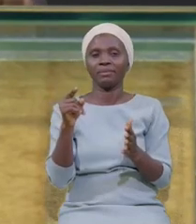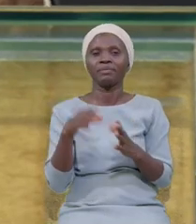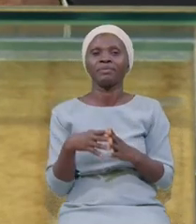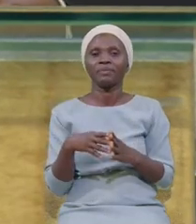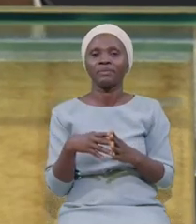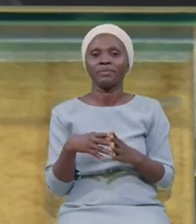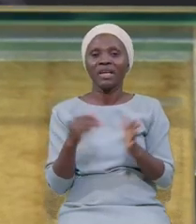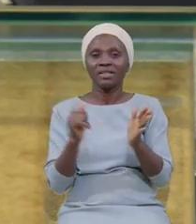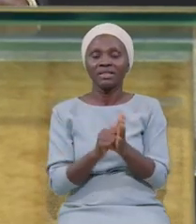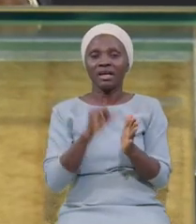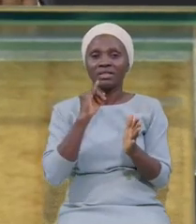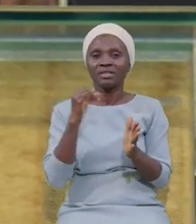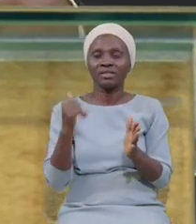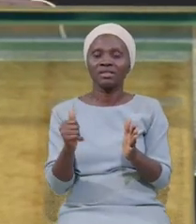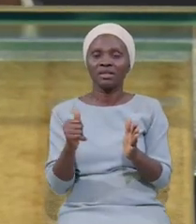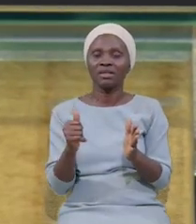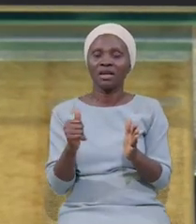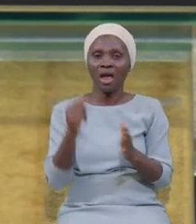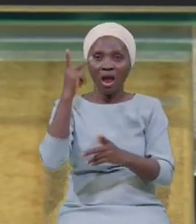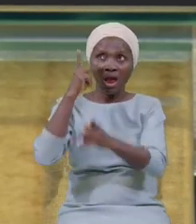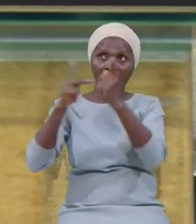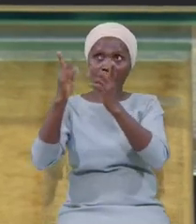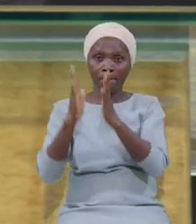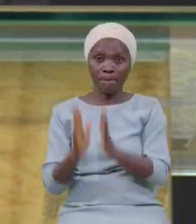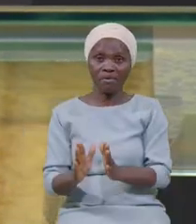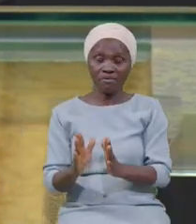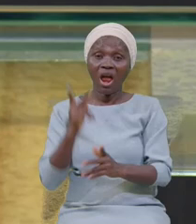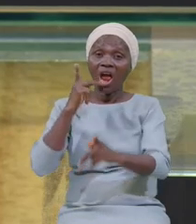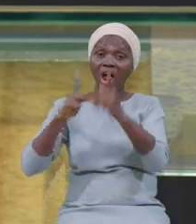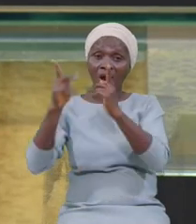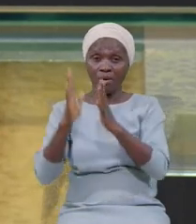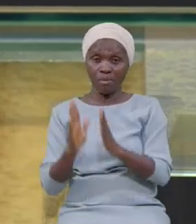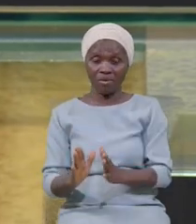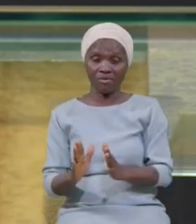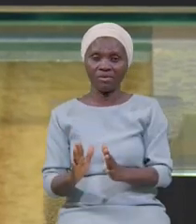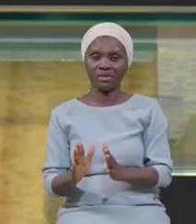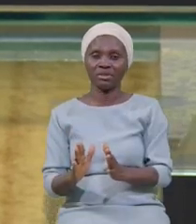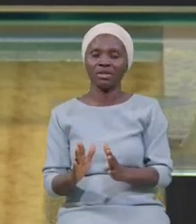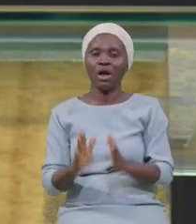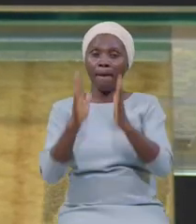la généralité des gens. Tout le monde sans exception.